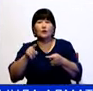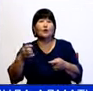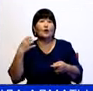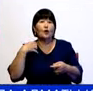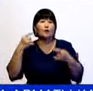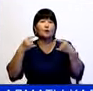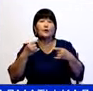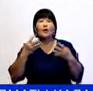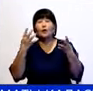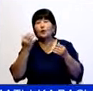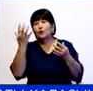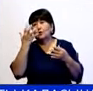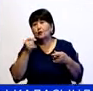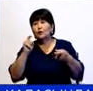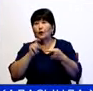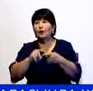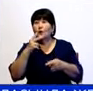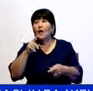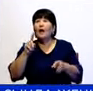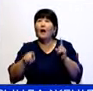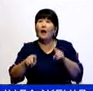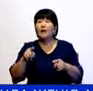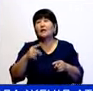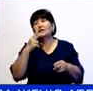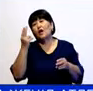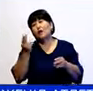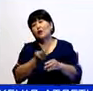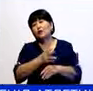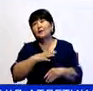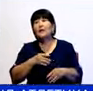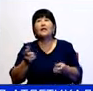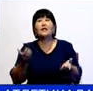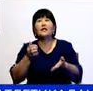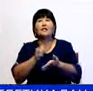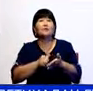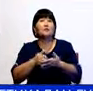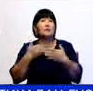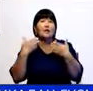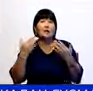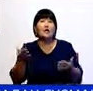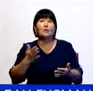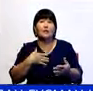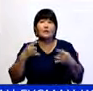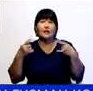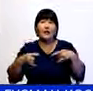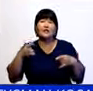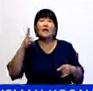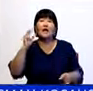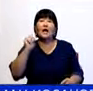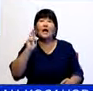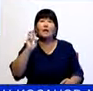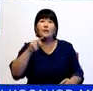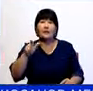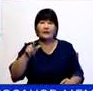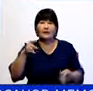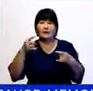kün üstünde kör etmeyedik. Bırak arasında kürsüt bir kaladı. Ne sebep eken bilmeyimiz. Bizim arnanı kabilik televizyon arkayı kuruyup